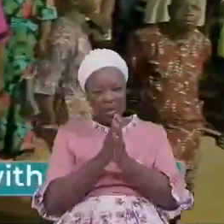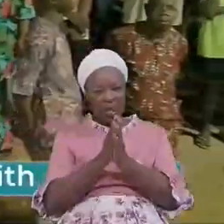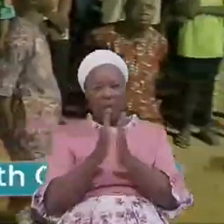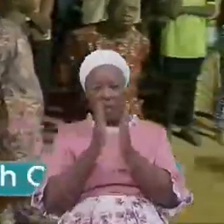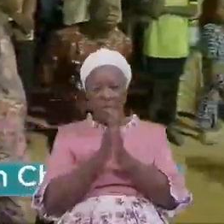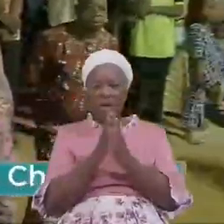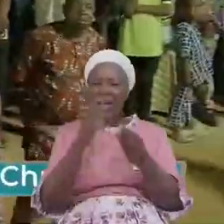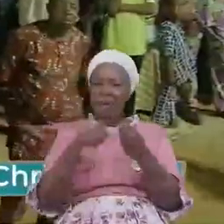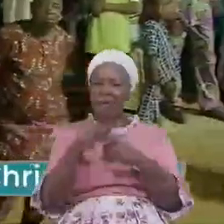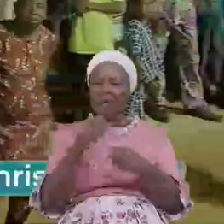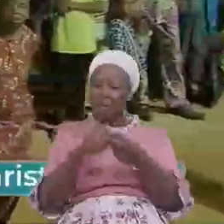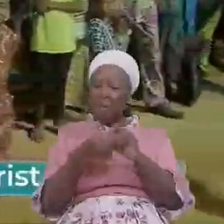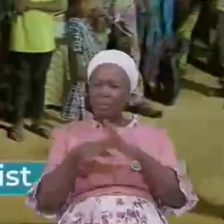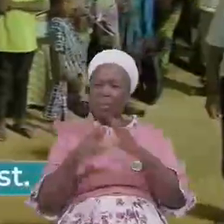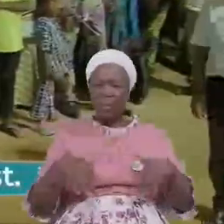votre vie.